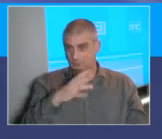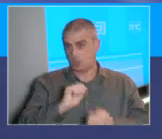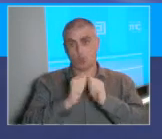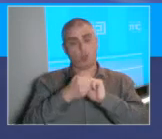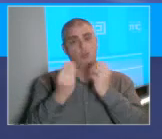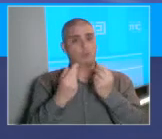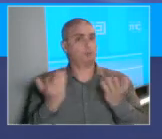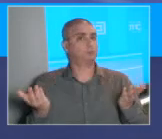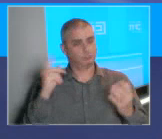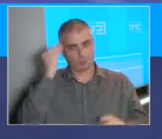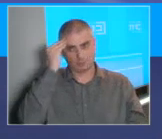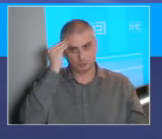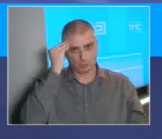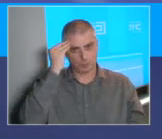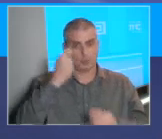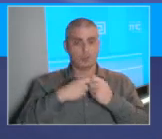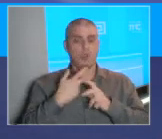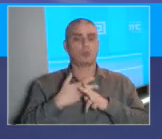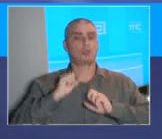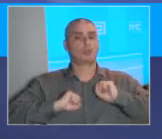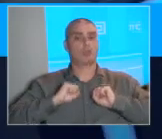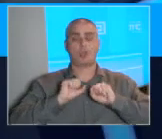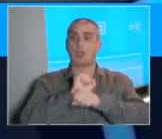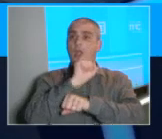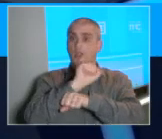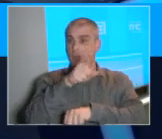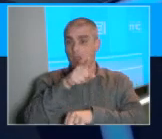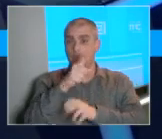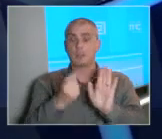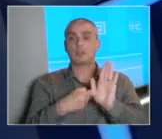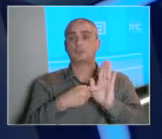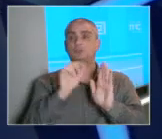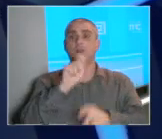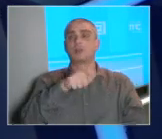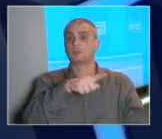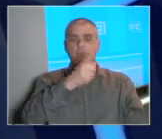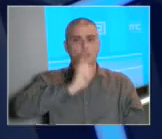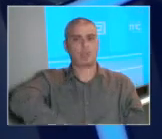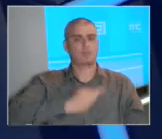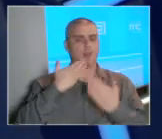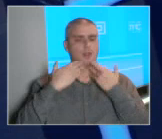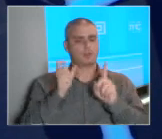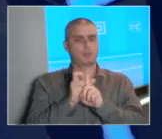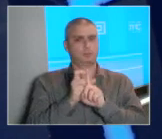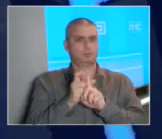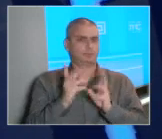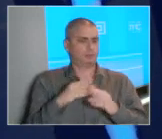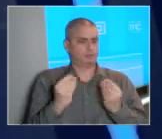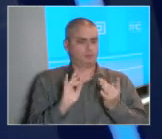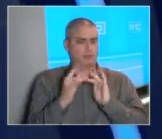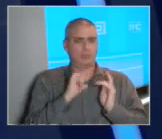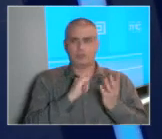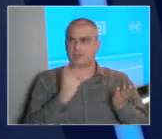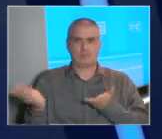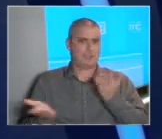או דוגמאות כאלו. צריך גם לזכור שהתנועה לתואר המידות עתרה בעניין הדרישה שהכנסת בעצם מחויבת לדון בחסינות. זאת אומרת, יש פה איזשהו גם ניגוד